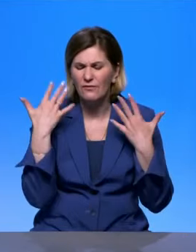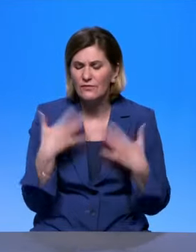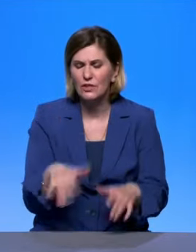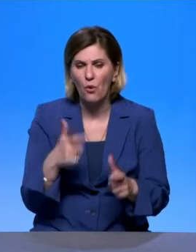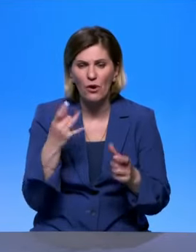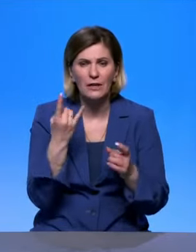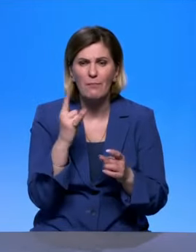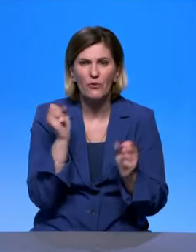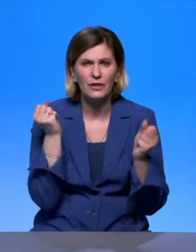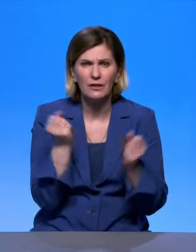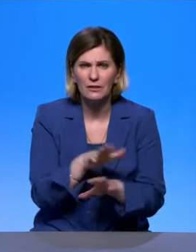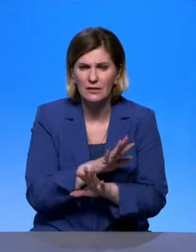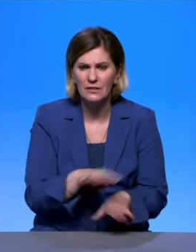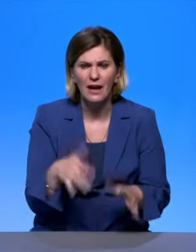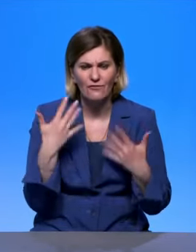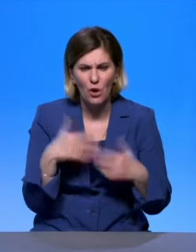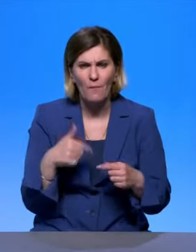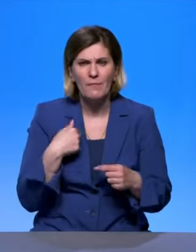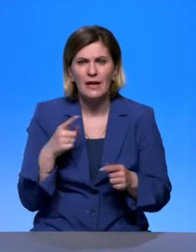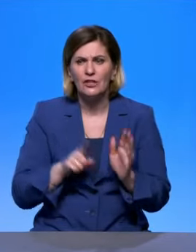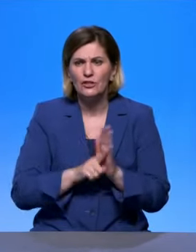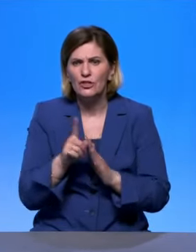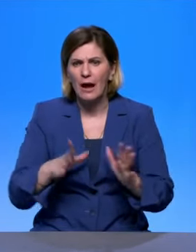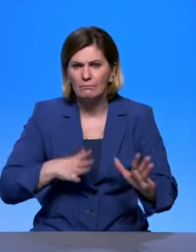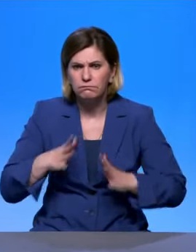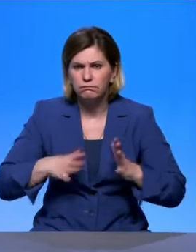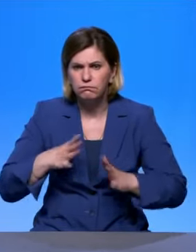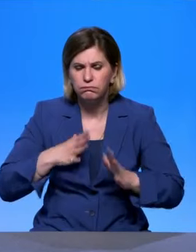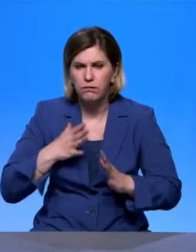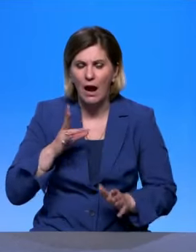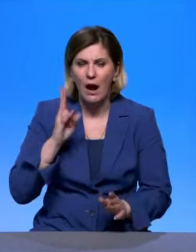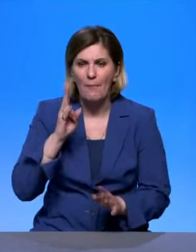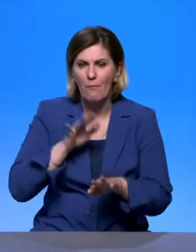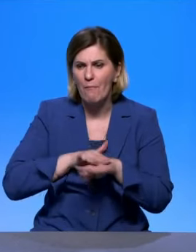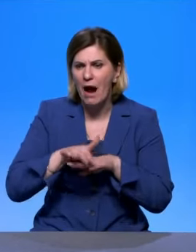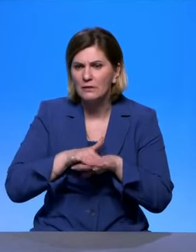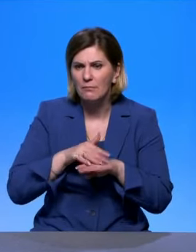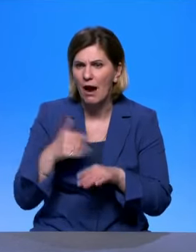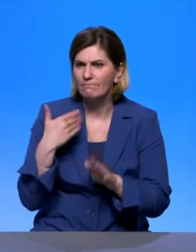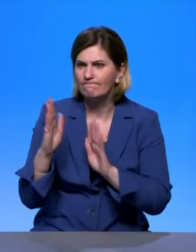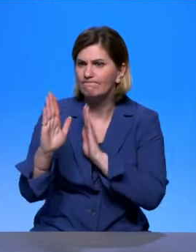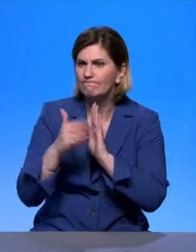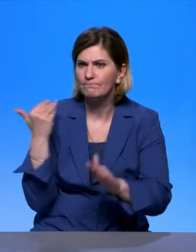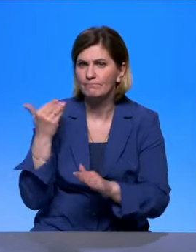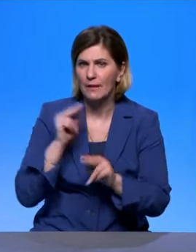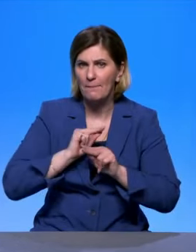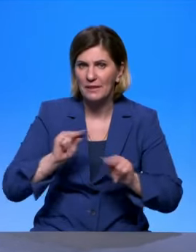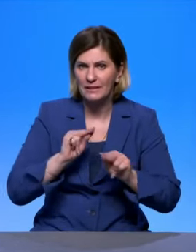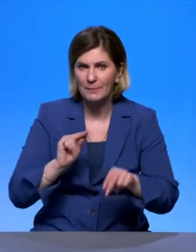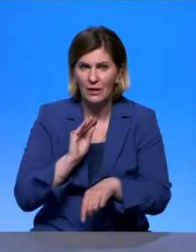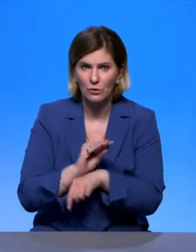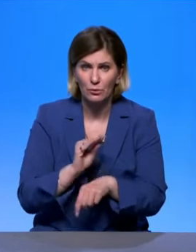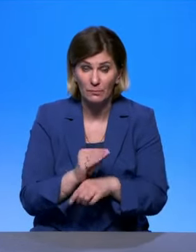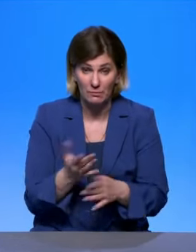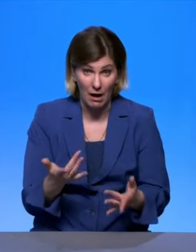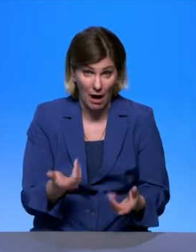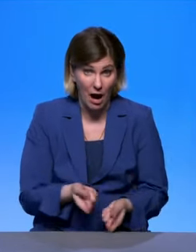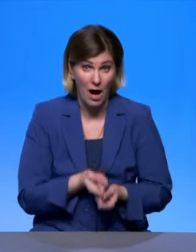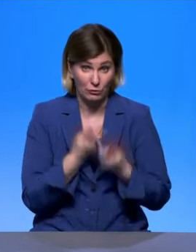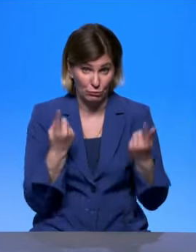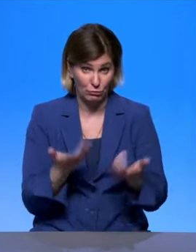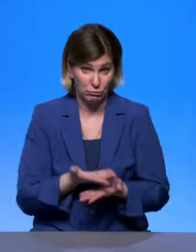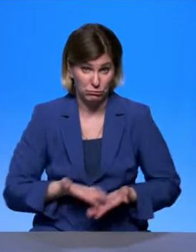так, мы не гуляем, мы сейчас занимаемся математикой, так, нам нужен репетитор, который тебя подтянет. Зачем? Откуда это все вообще взялось-то? Вот, Ален, мне